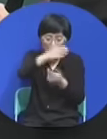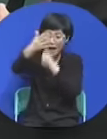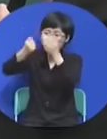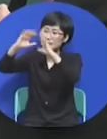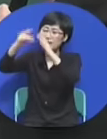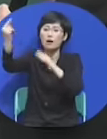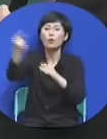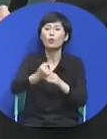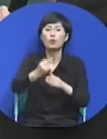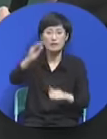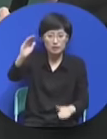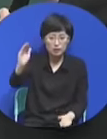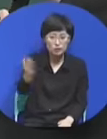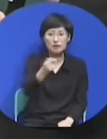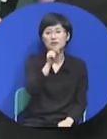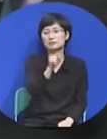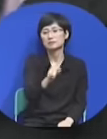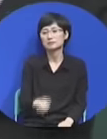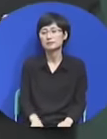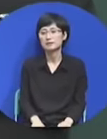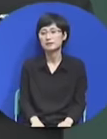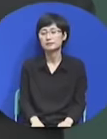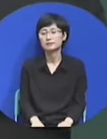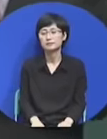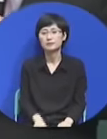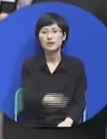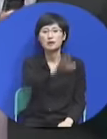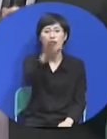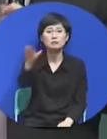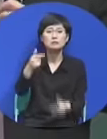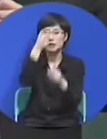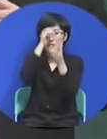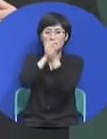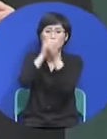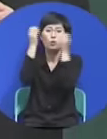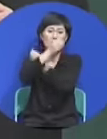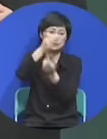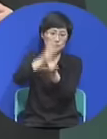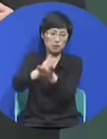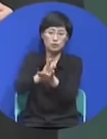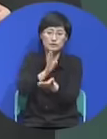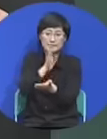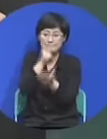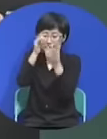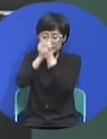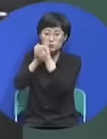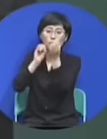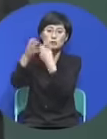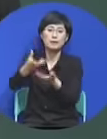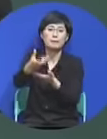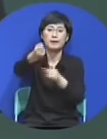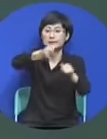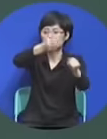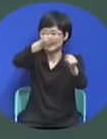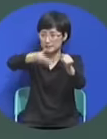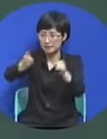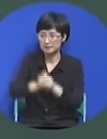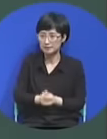不是为了让我蒙应允，而是为了让神的国降临，这正是我们的祷告。 오늘 잘 들으시고요. 진짜 응답 받으셔야 되고 우리가 하나님 앞에서 참된 걸 찾아야